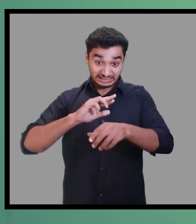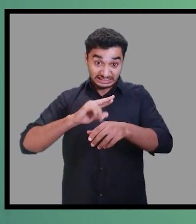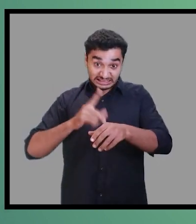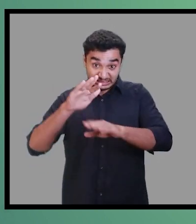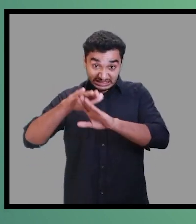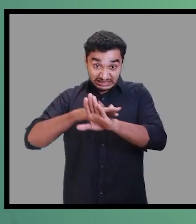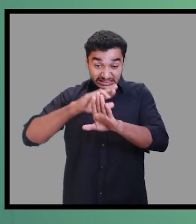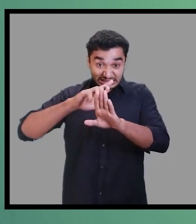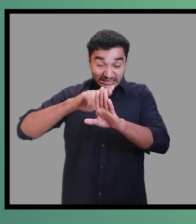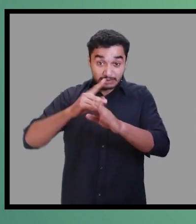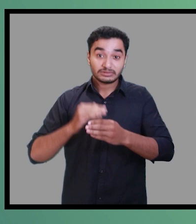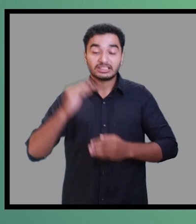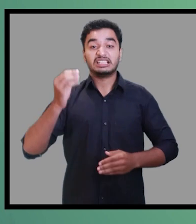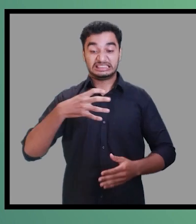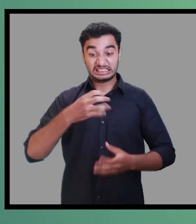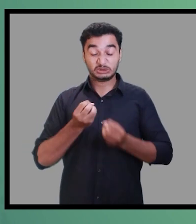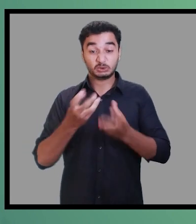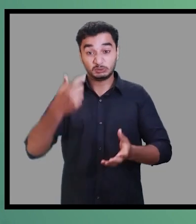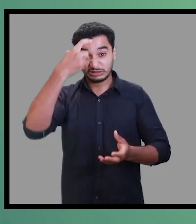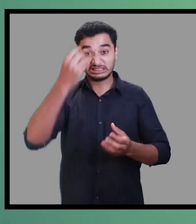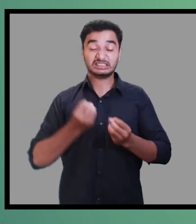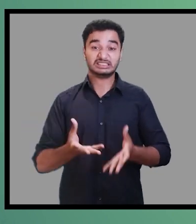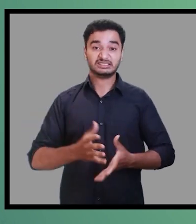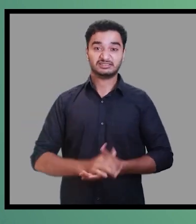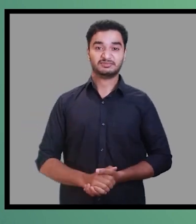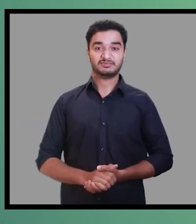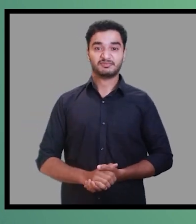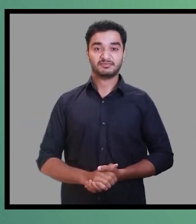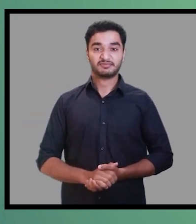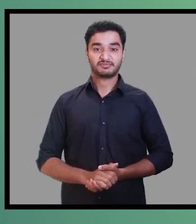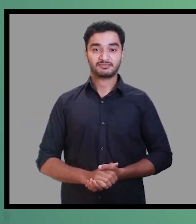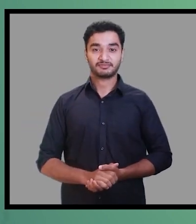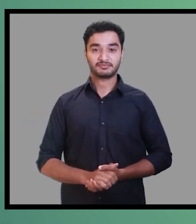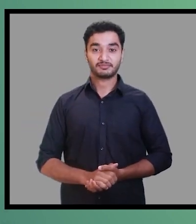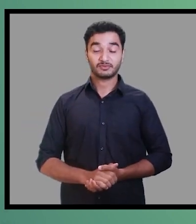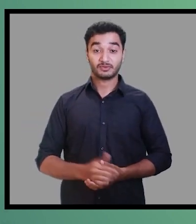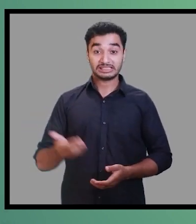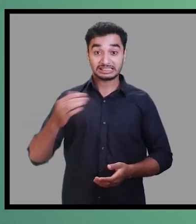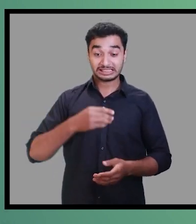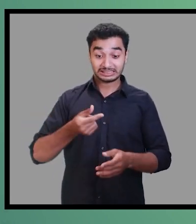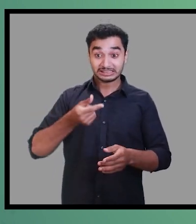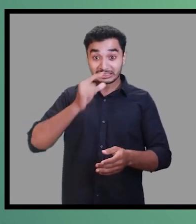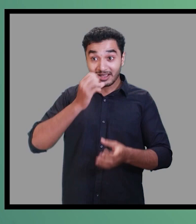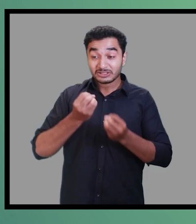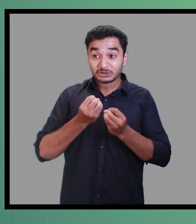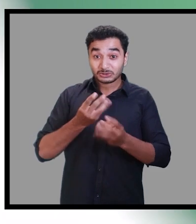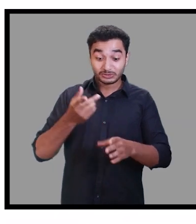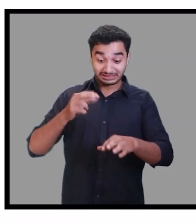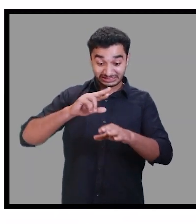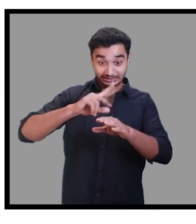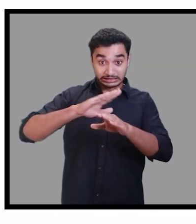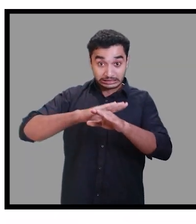اندر اس کو بڑھانے کا سبب بن سکتا ہے، اور اس کی ہیلنگ کے عمل میں جب ہم دوائیاں کھاتے ہیں